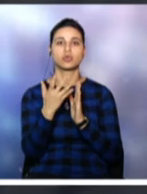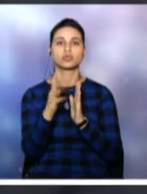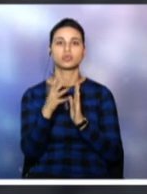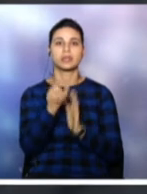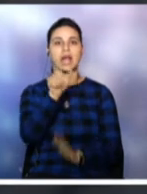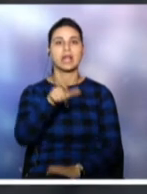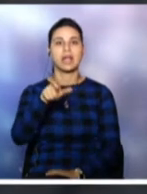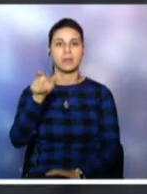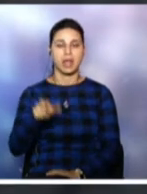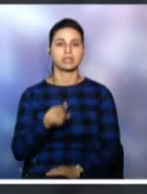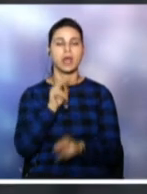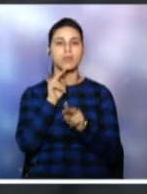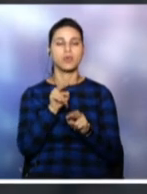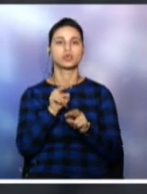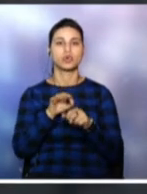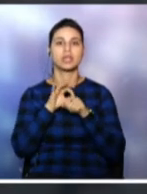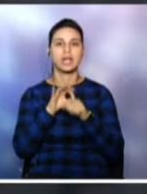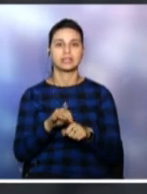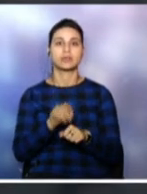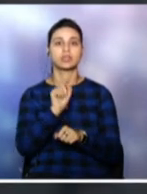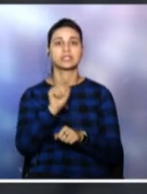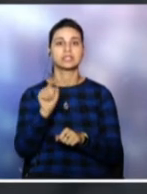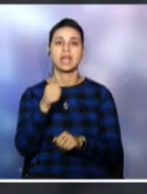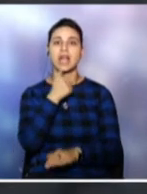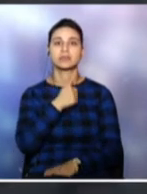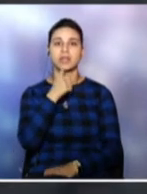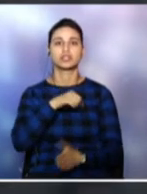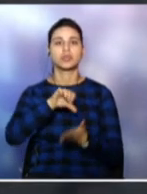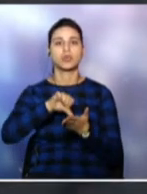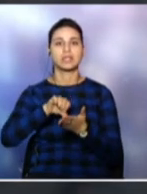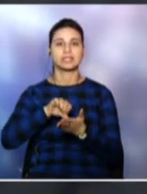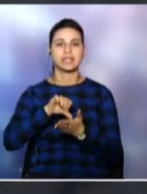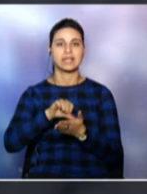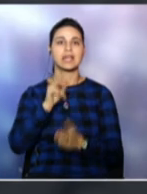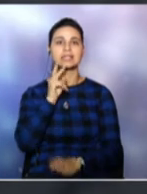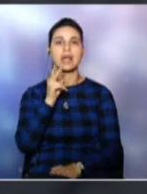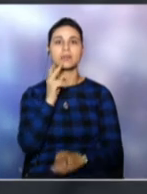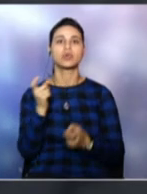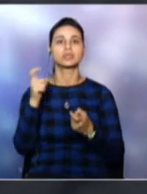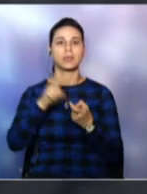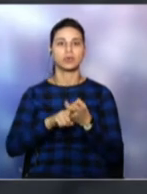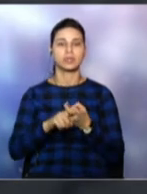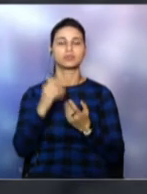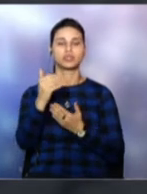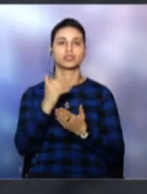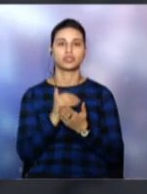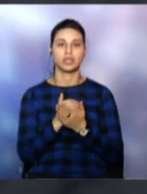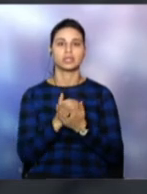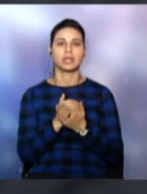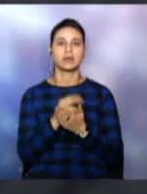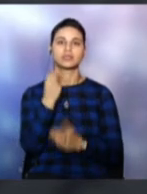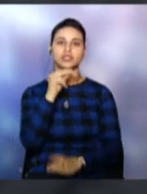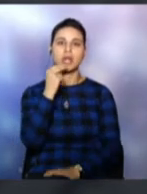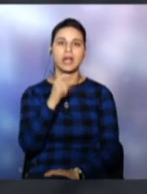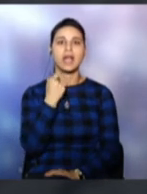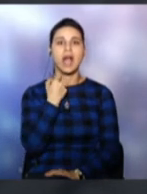456,155 ადამიანზე მონიტორინგი აწარმოეს. ისინი ექსპერიმენტში მონაწილეთა თამბაქო დამოკიდებულების შედეგებს, ჩაის და